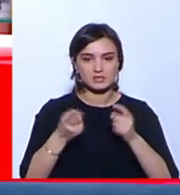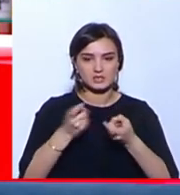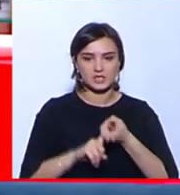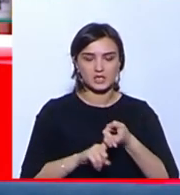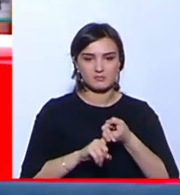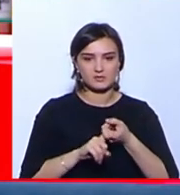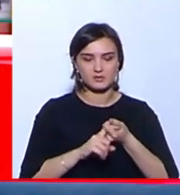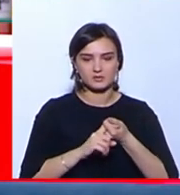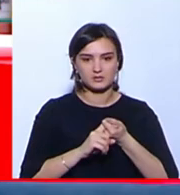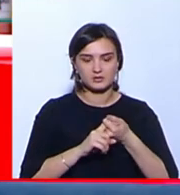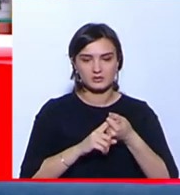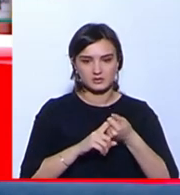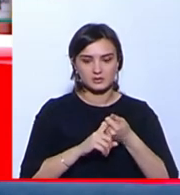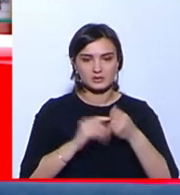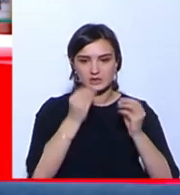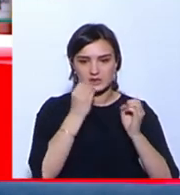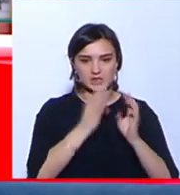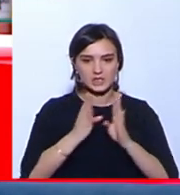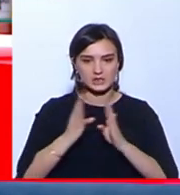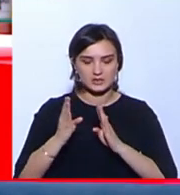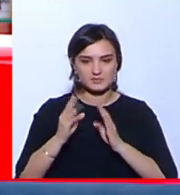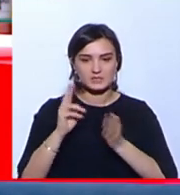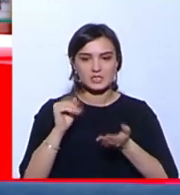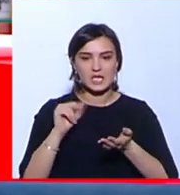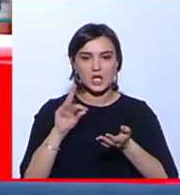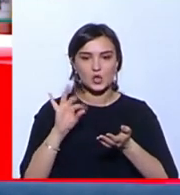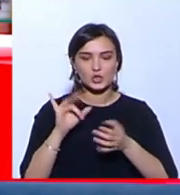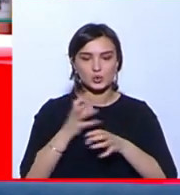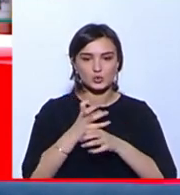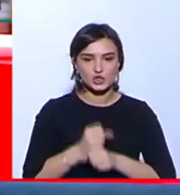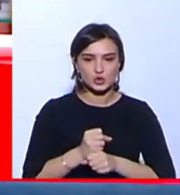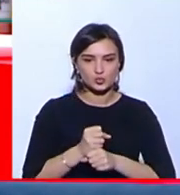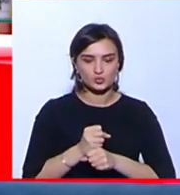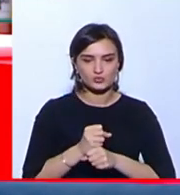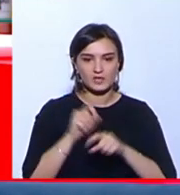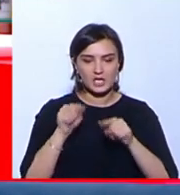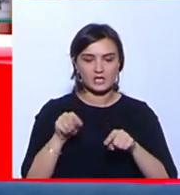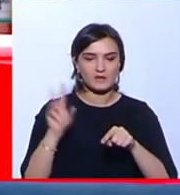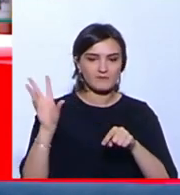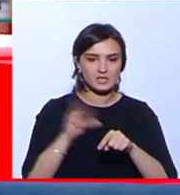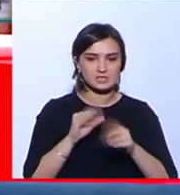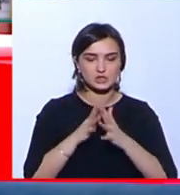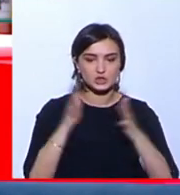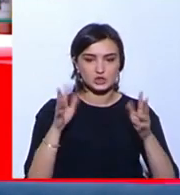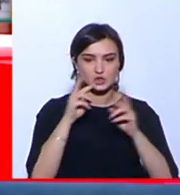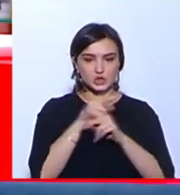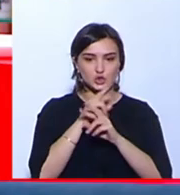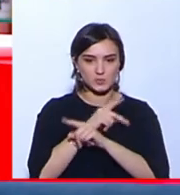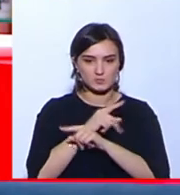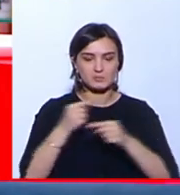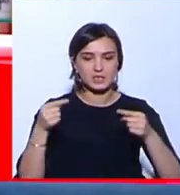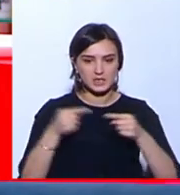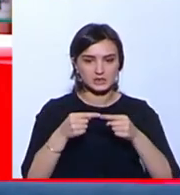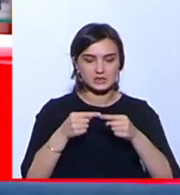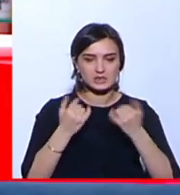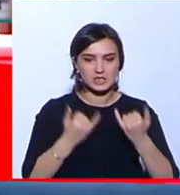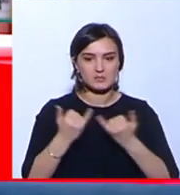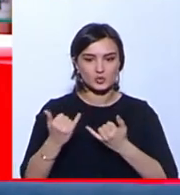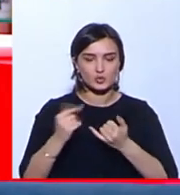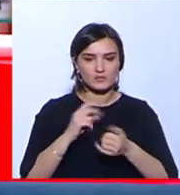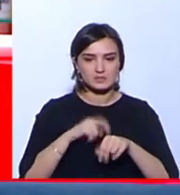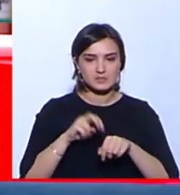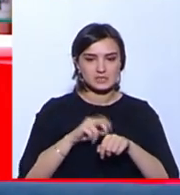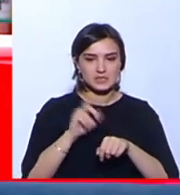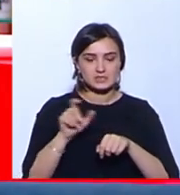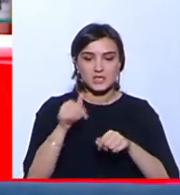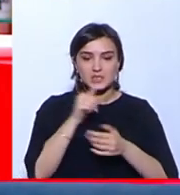ეხება დამკვიდრებულ დიეტებს, ანუ კალორიულ შეზღუდვას. აქ ყველაზე დიდი შეცდომები დაადგინეს თანამედროვე